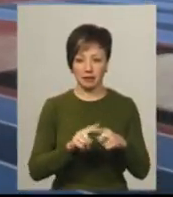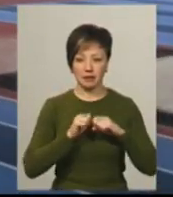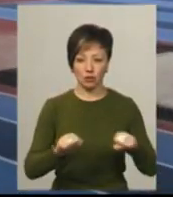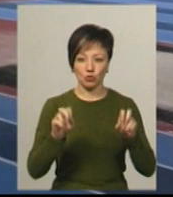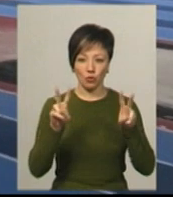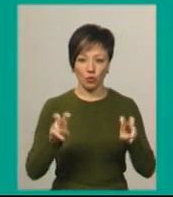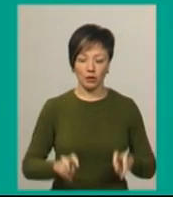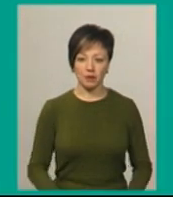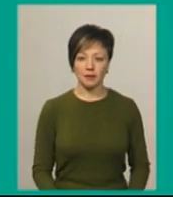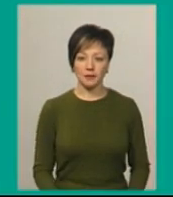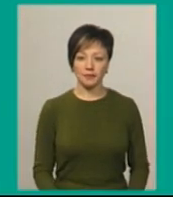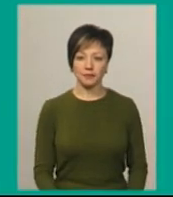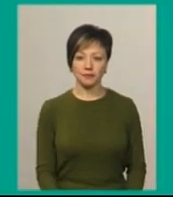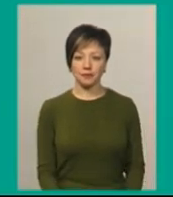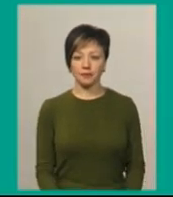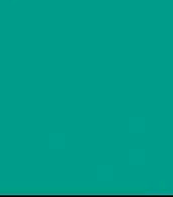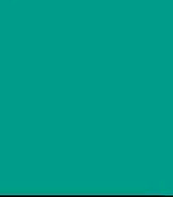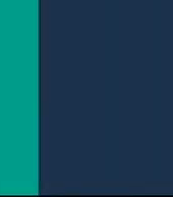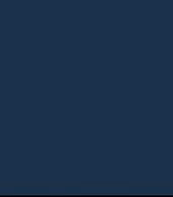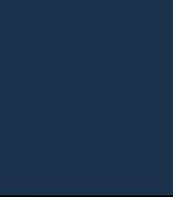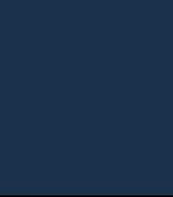на Суспільному.